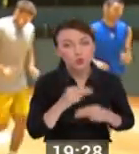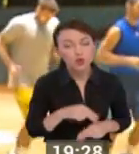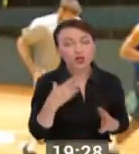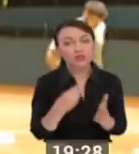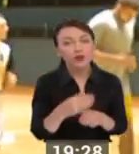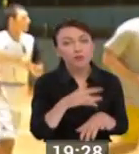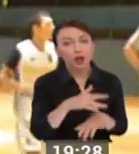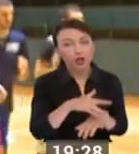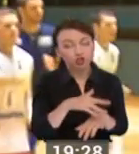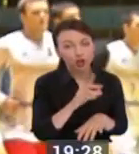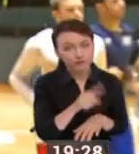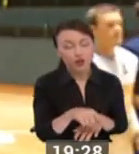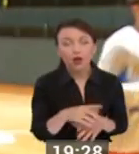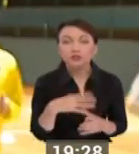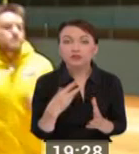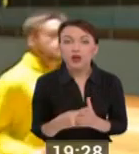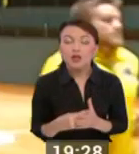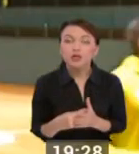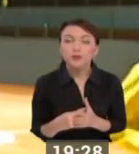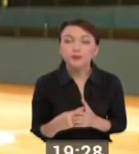болельщиків, свій труд своїх